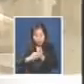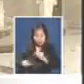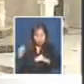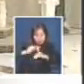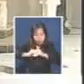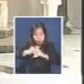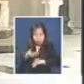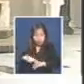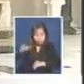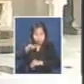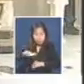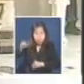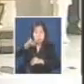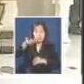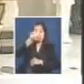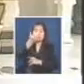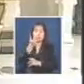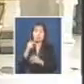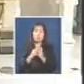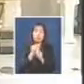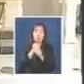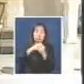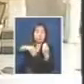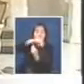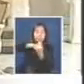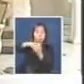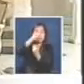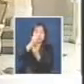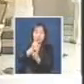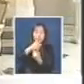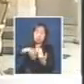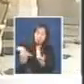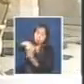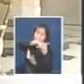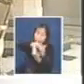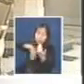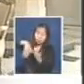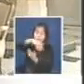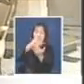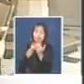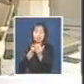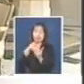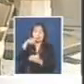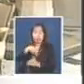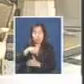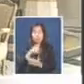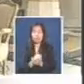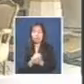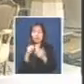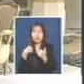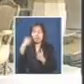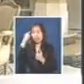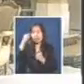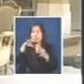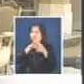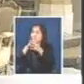ประทังขึ้นมาระดับหนึ่งก็จะทำให้เกิดการกระตุ้นเศรษฐกิจในประเทศก็จะหมุนเวียนอยู่หลายๆรอบถ้าดูตรงนี้นะคะก็เชื่อว่าตรงนี้ก็